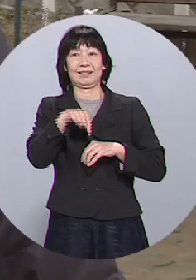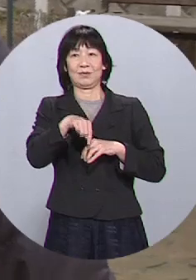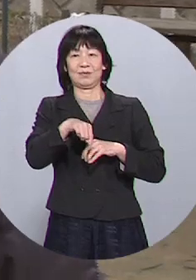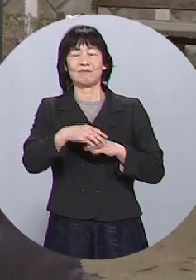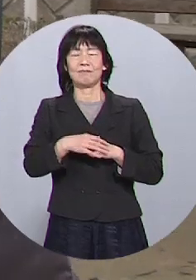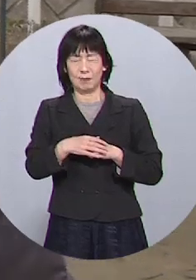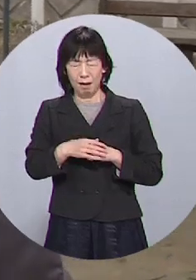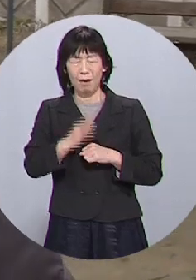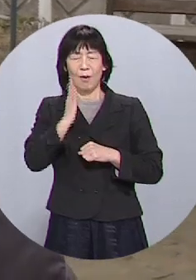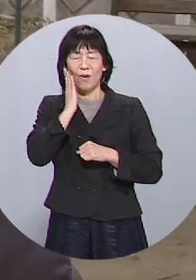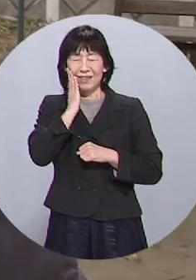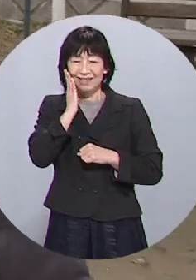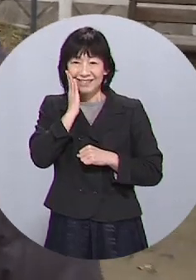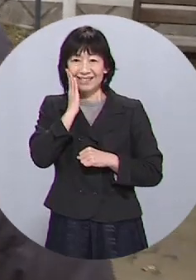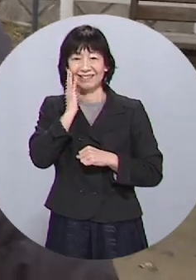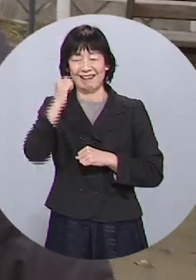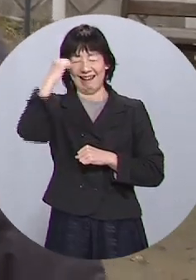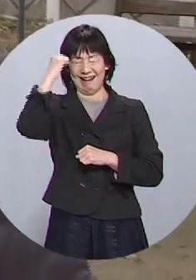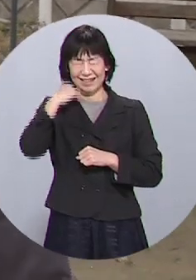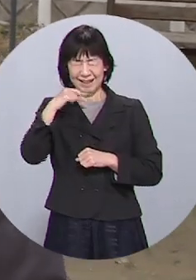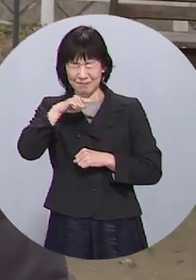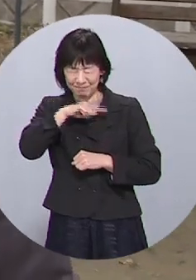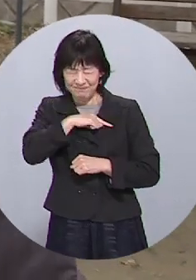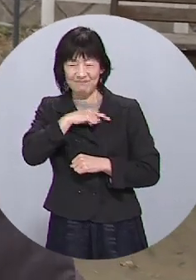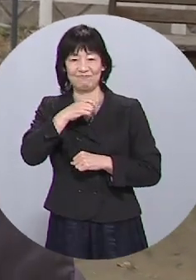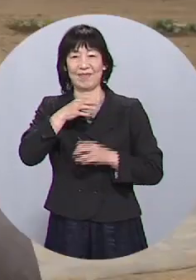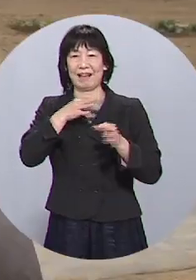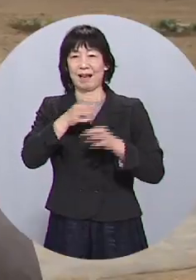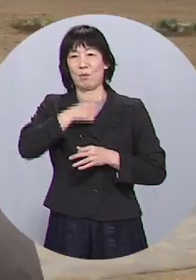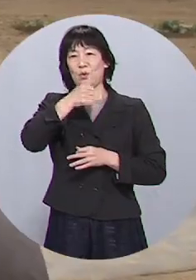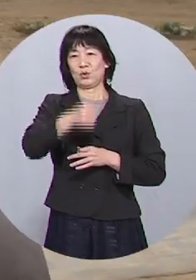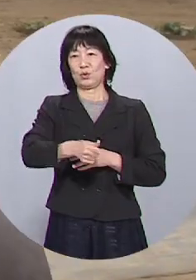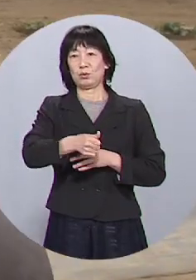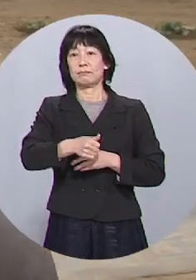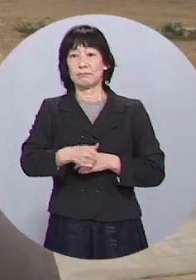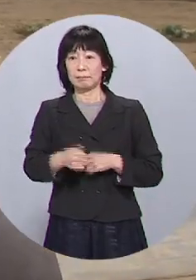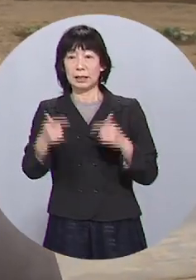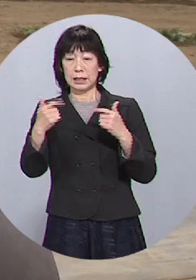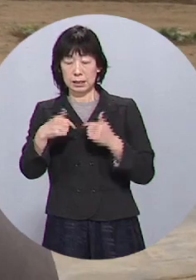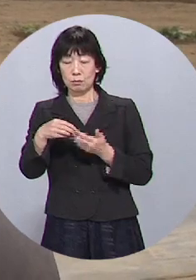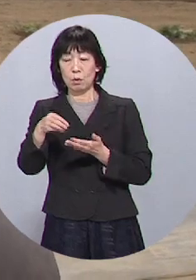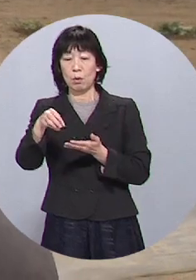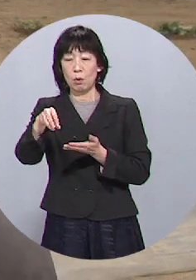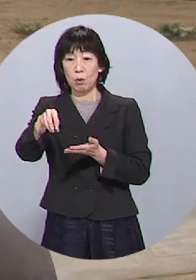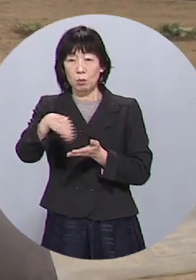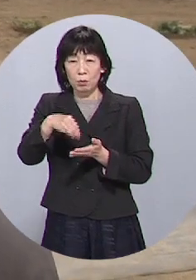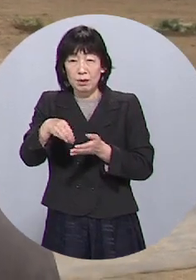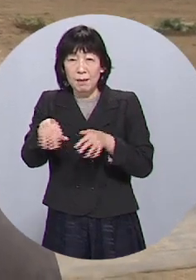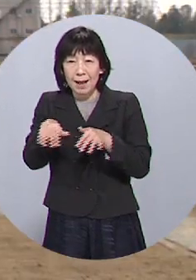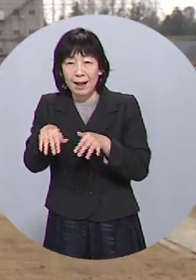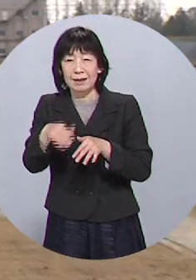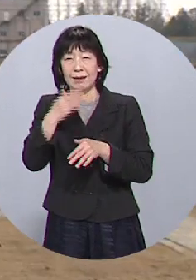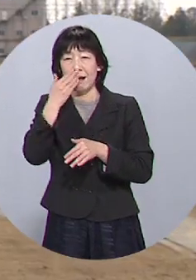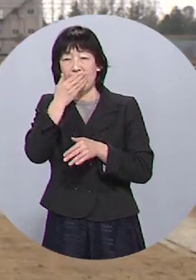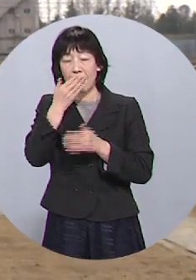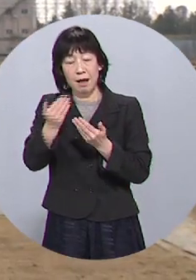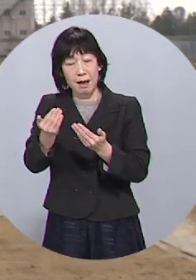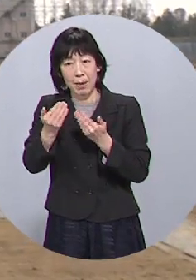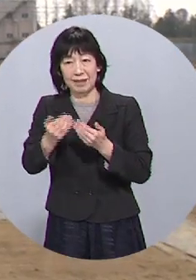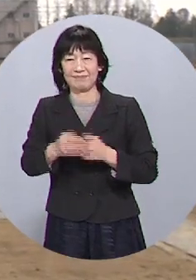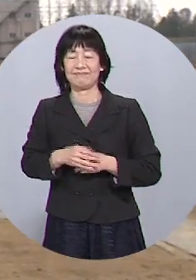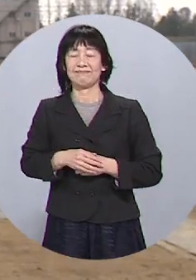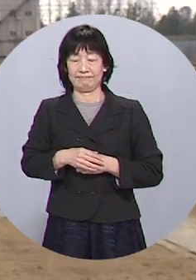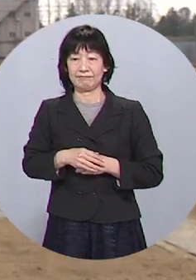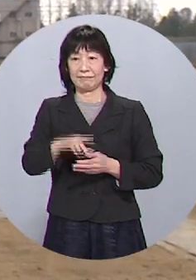しいんで、よく朝一で買いに来ます。 いつもね、取りたてだからね、甘いよね。 地元